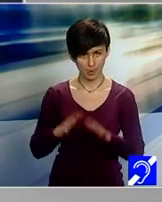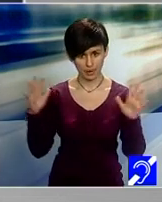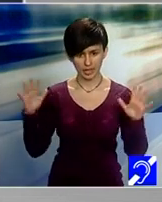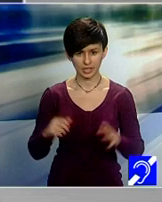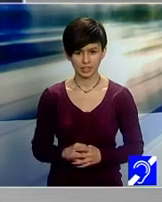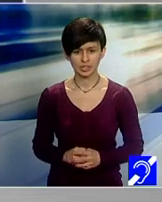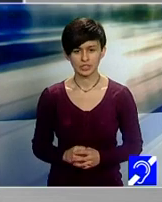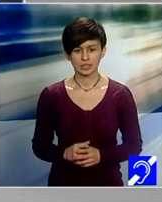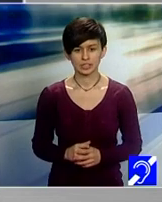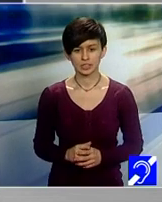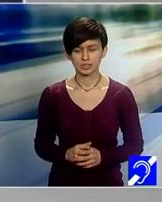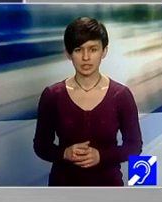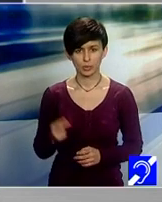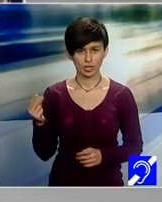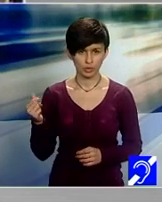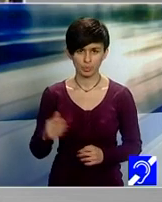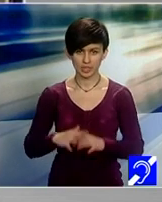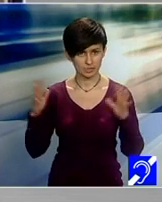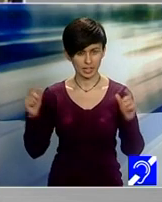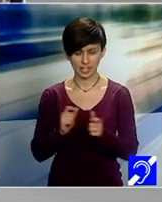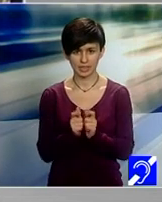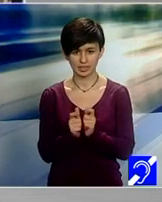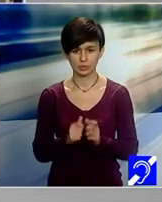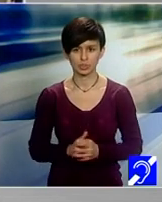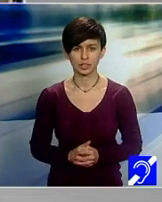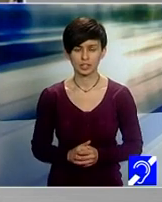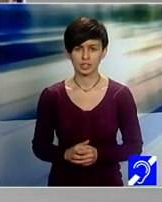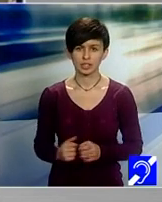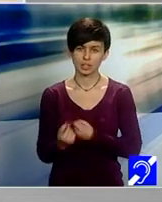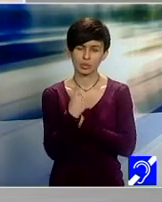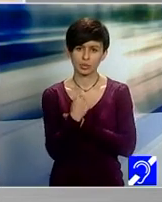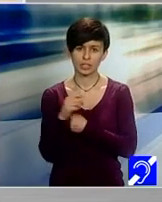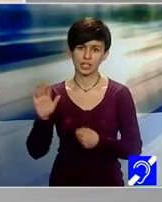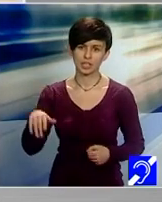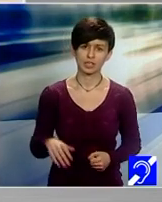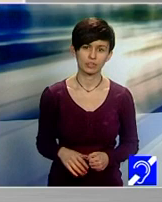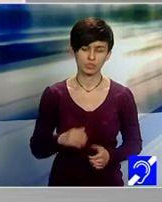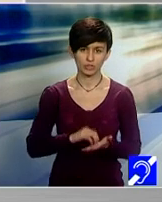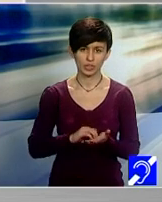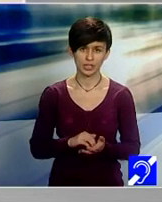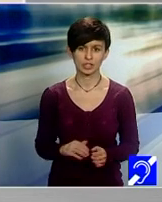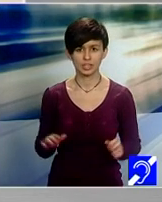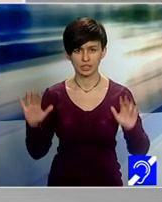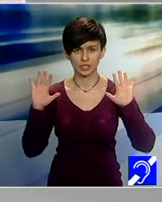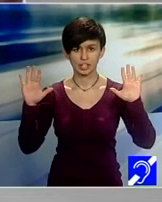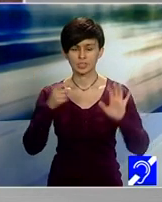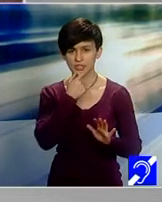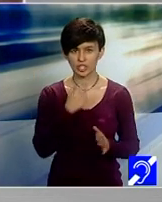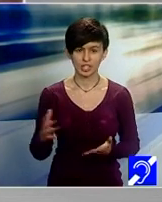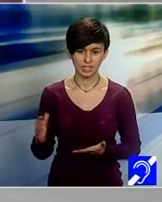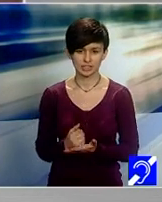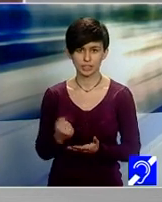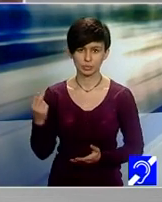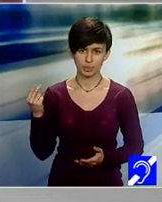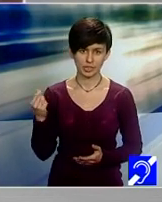un preț al credit mai mare. În acest fel, un client are nevoie de 8-10 ani ca să strângă banii de avans. În momentul